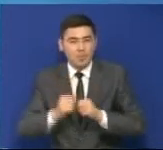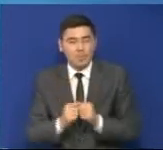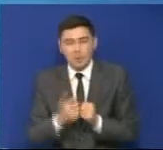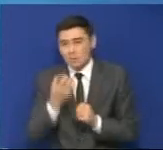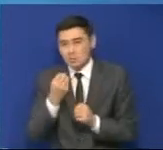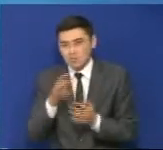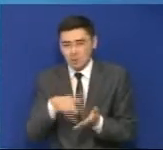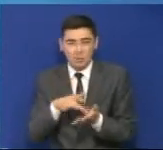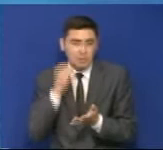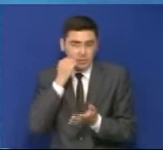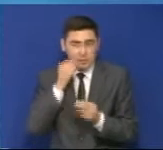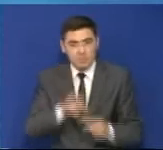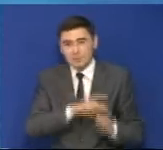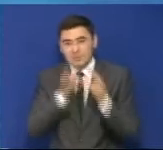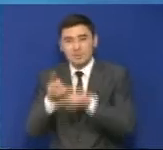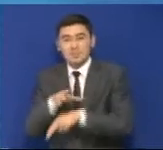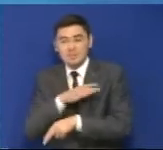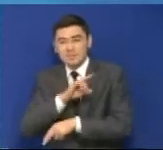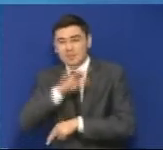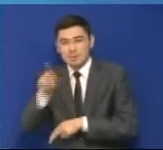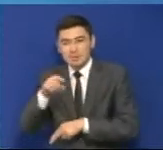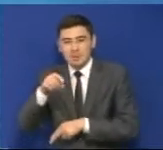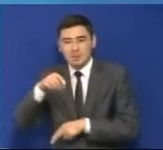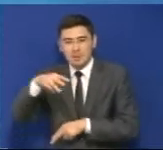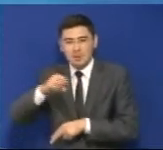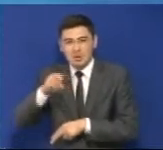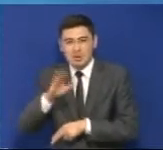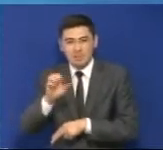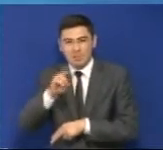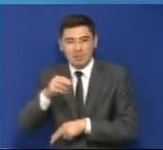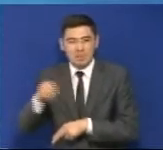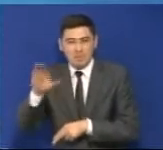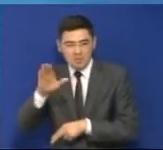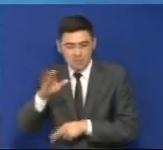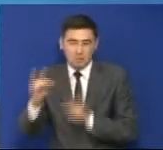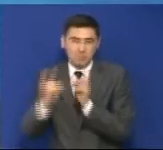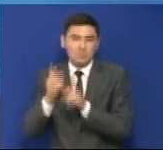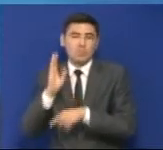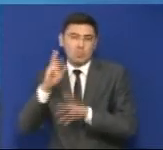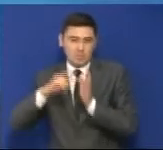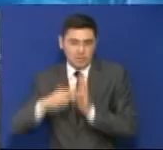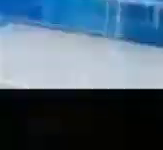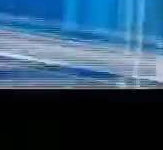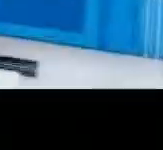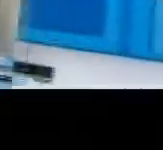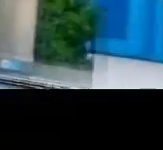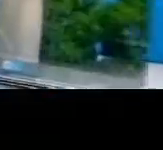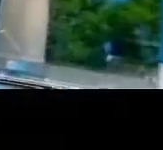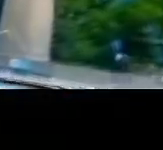басшысының Мәскеуге сапары аясында ресейлік әріптесі Дмитрий Медведевпен кездесуі жоспарланған.